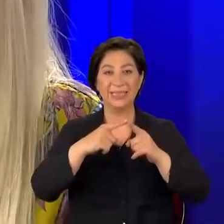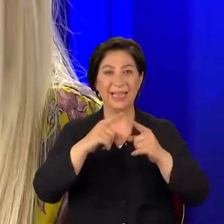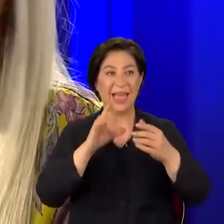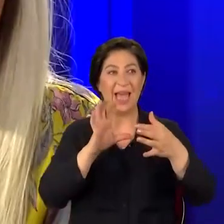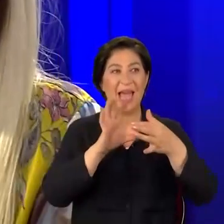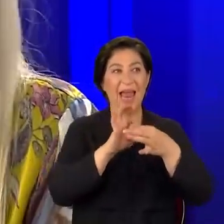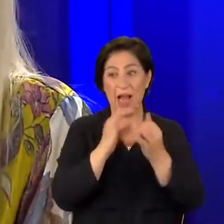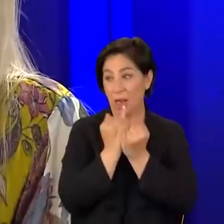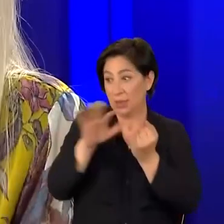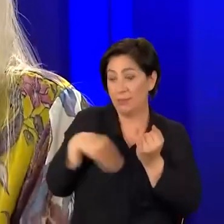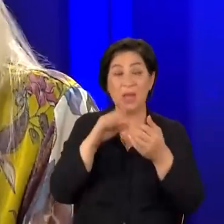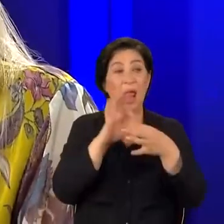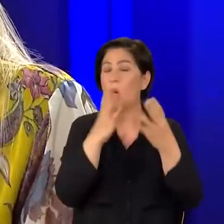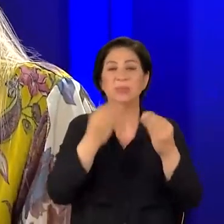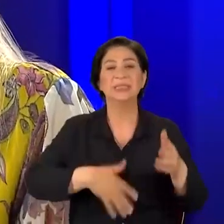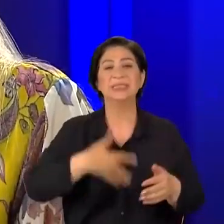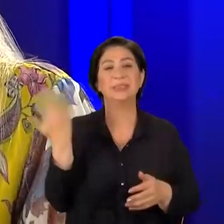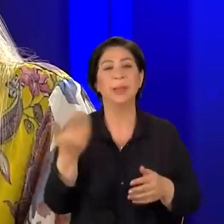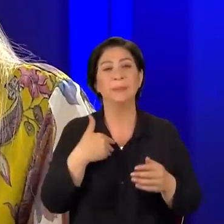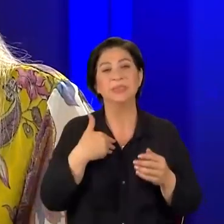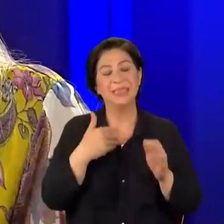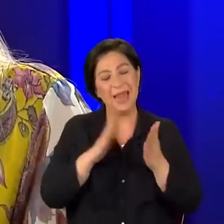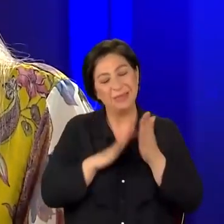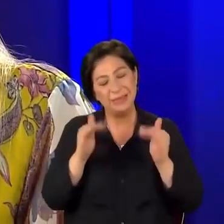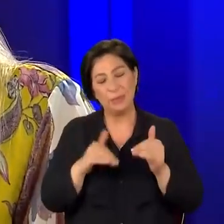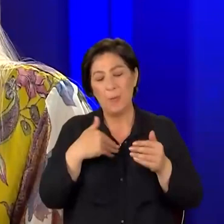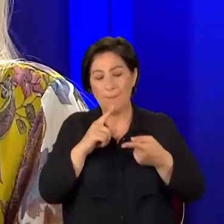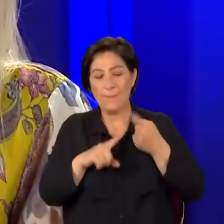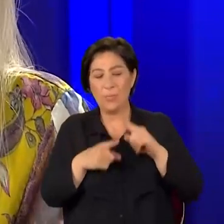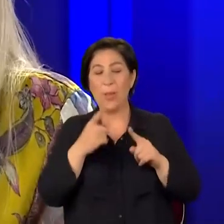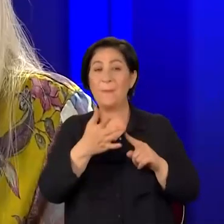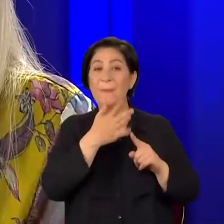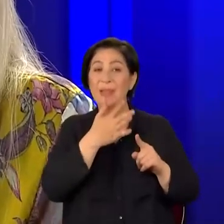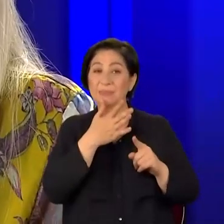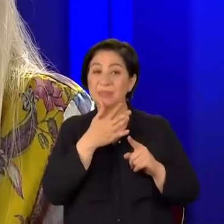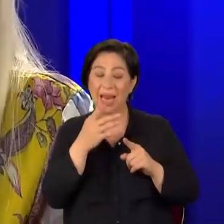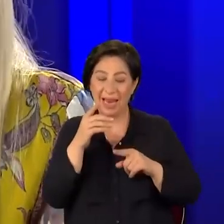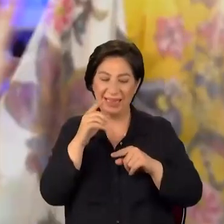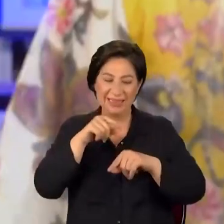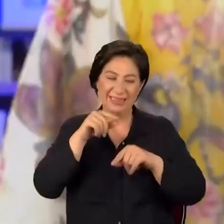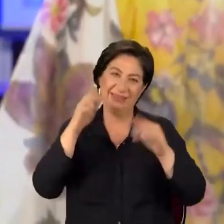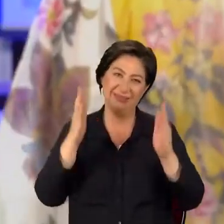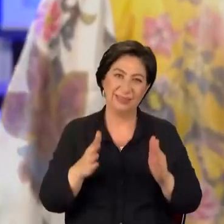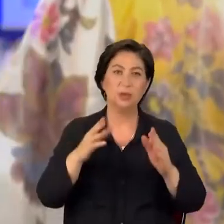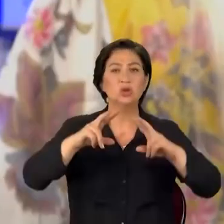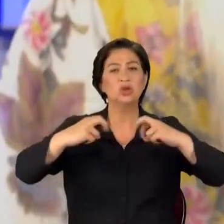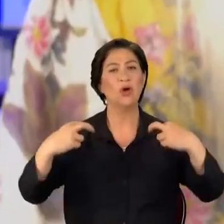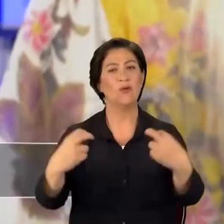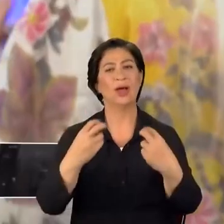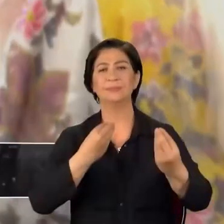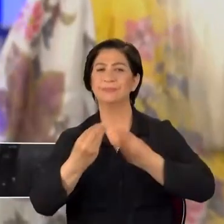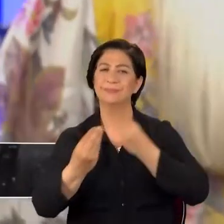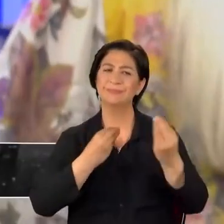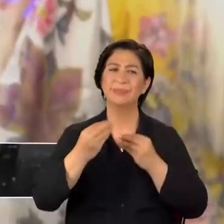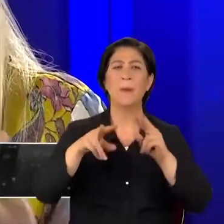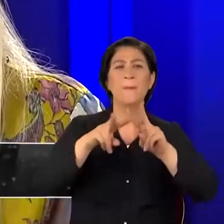istenmedi kardeşlerimle birlikte. Ve biz mümkün olduğu kadar siyaseti bilimsel düzeyde tartışan, sofra sohbetlerimizde,